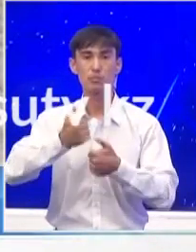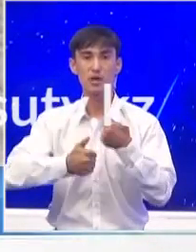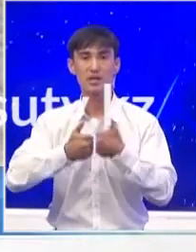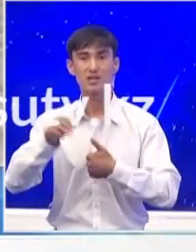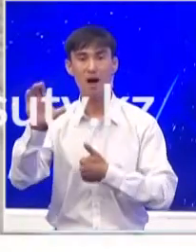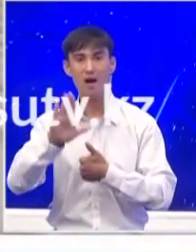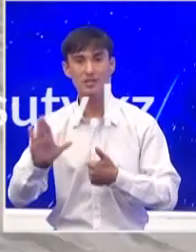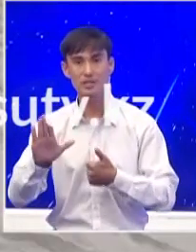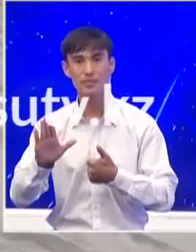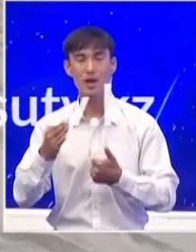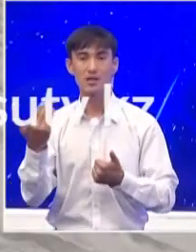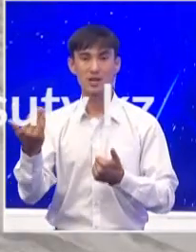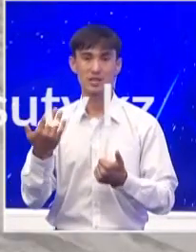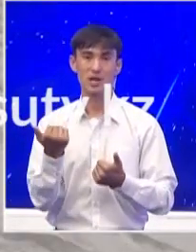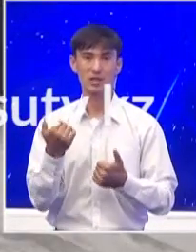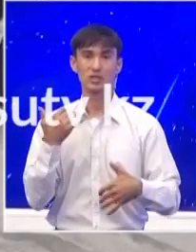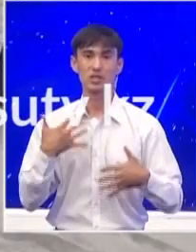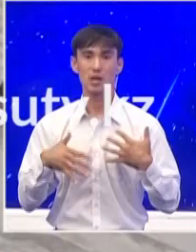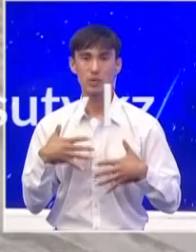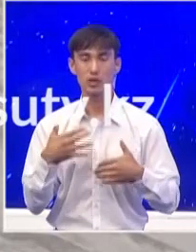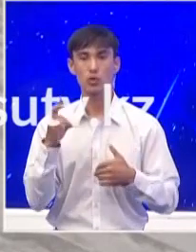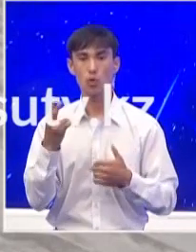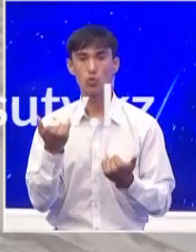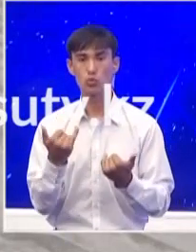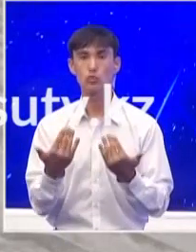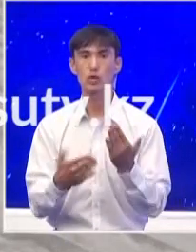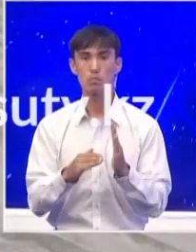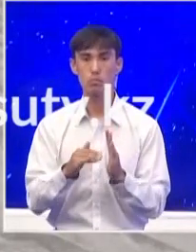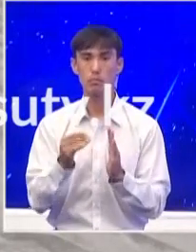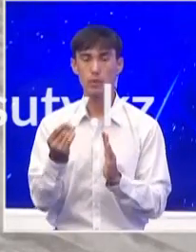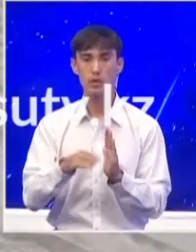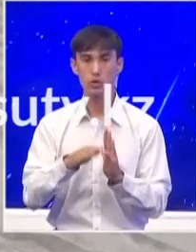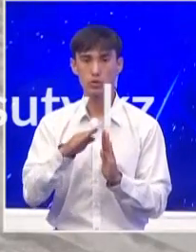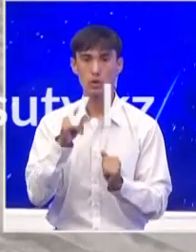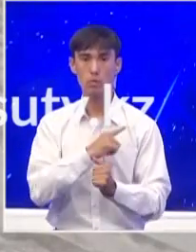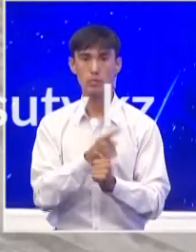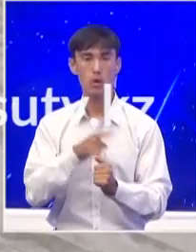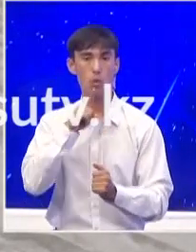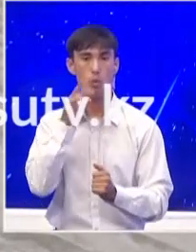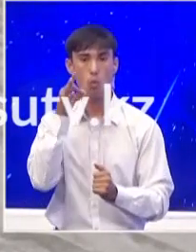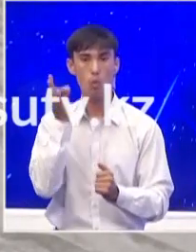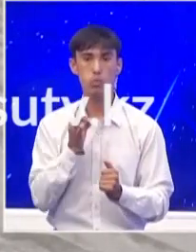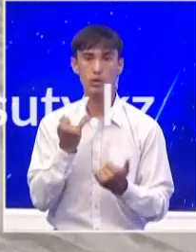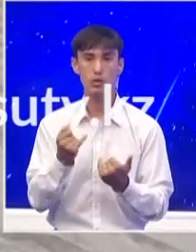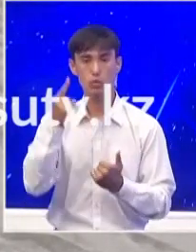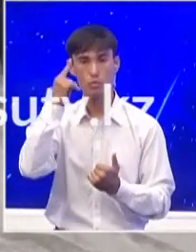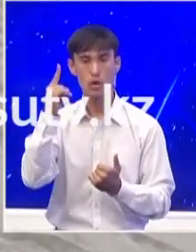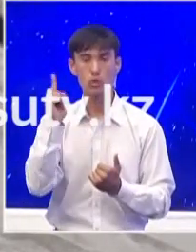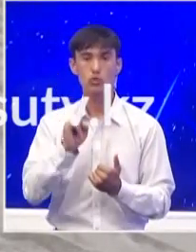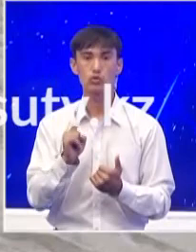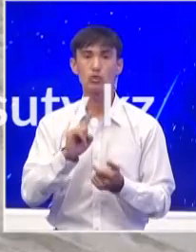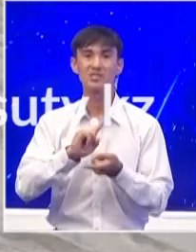еще слабенькие но уже потихоньку потихоньку они набираются опыта и я думаю